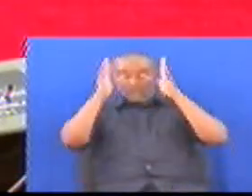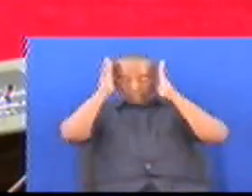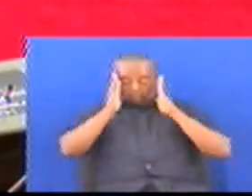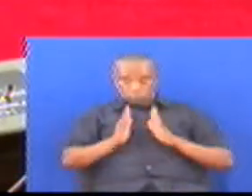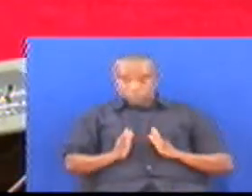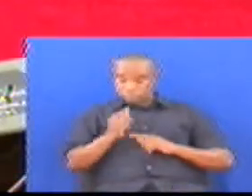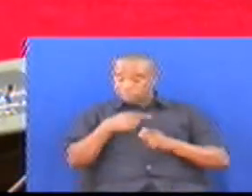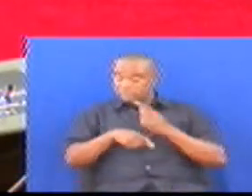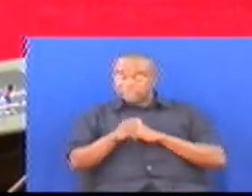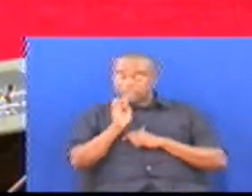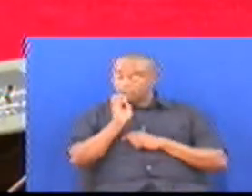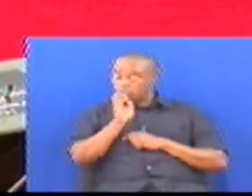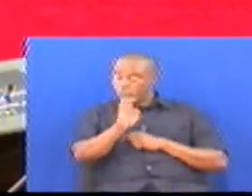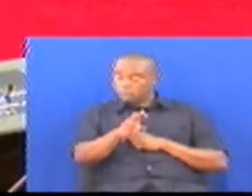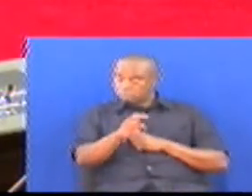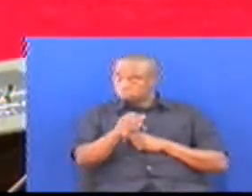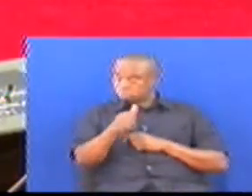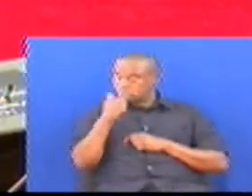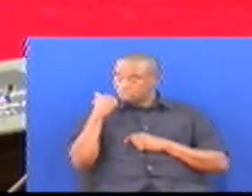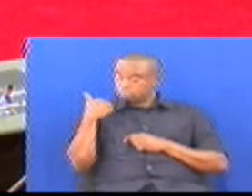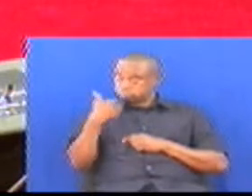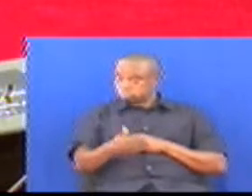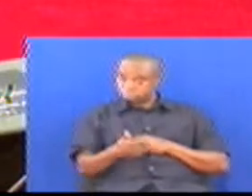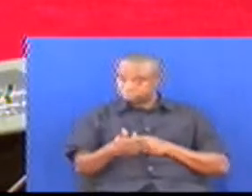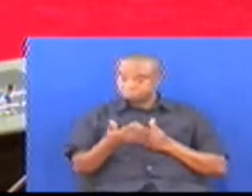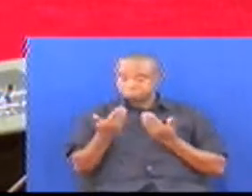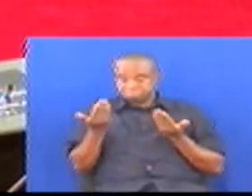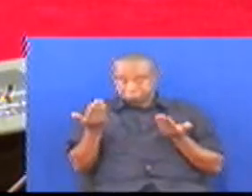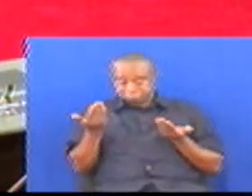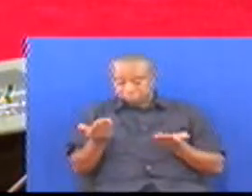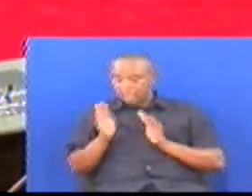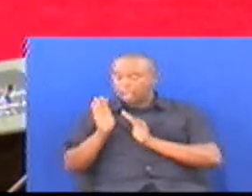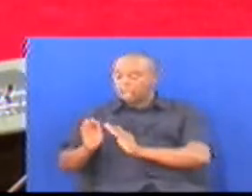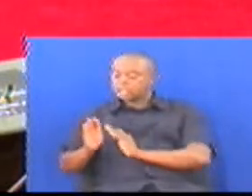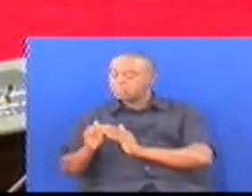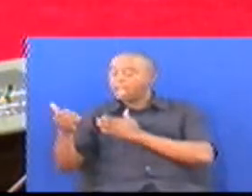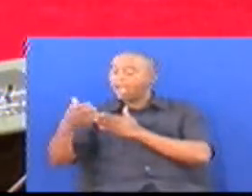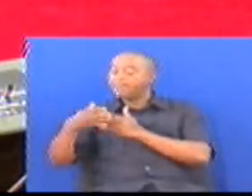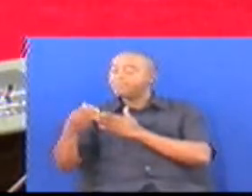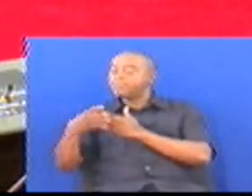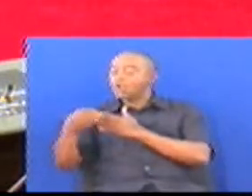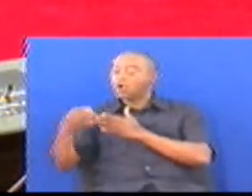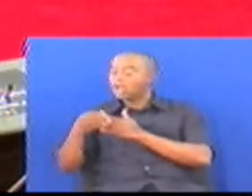mwaka 2019-20, akiba ya fedha za kigeni imeendelea kuwa